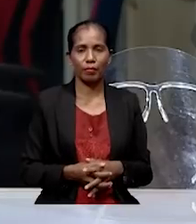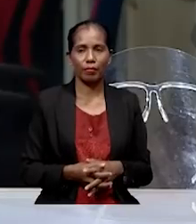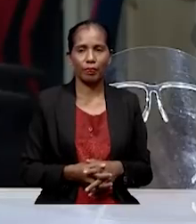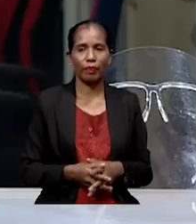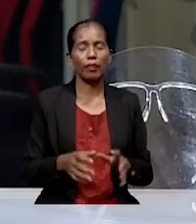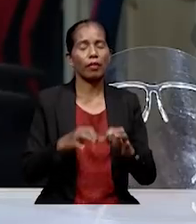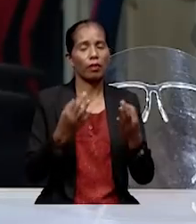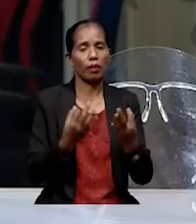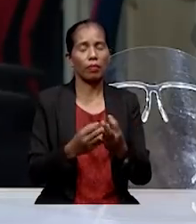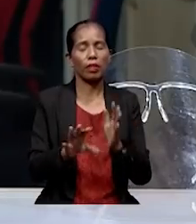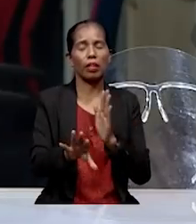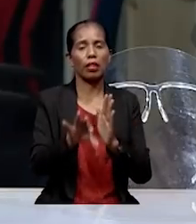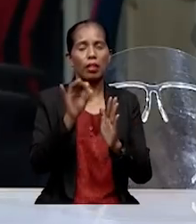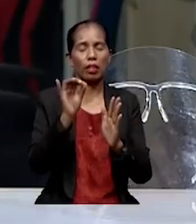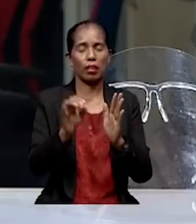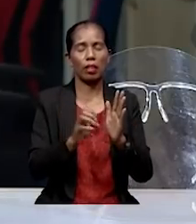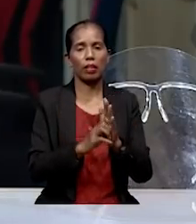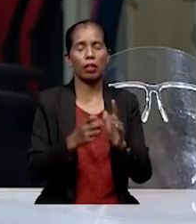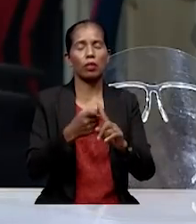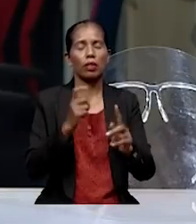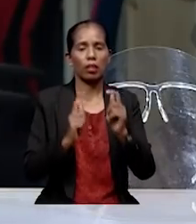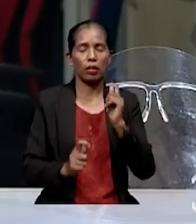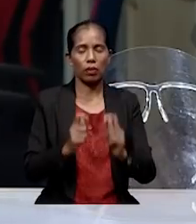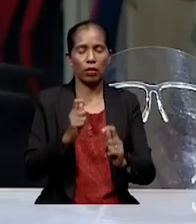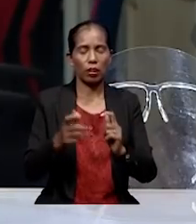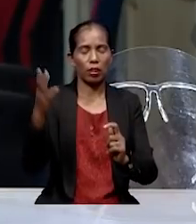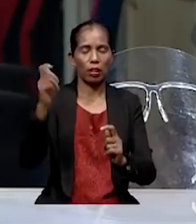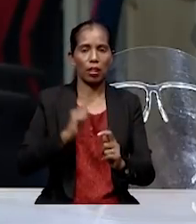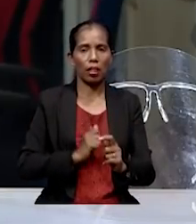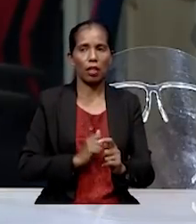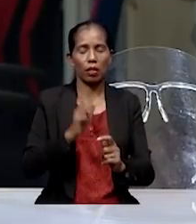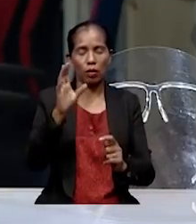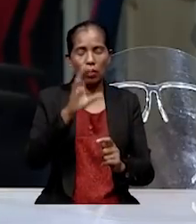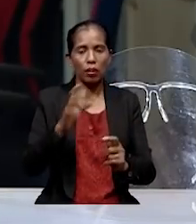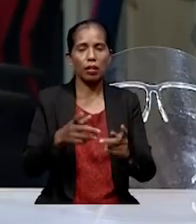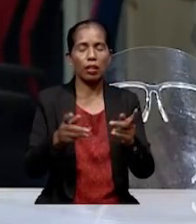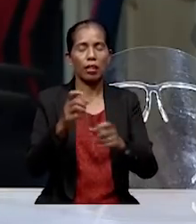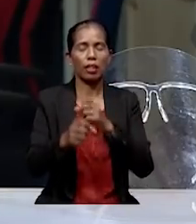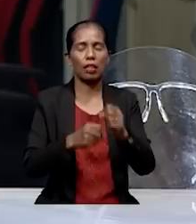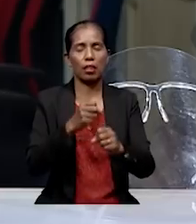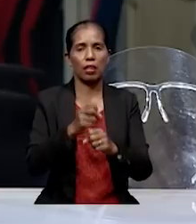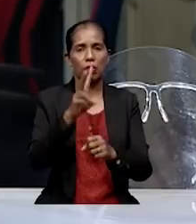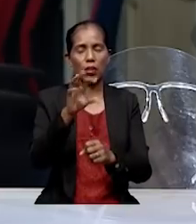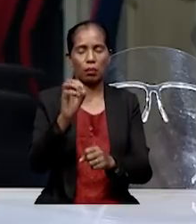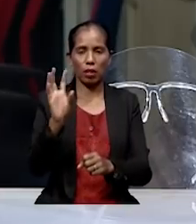Família na behetang execução husi tribunal iha aimuting, rezeita ocupa raine iha tinareung ruaneng.